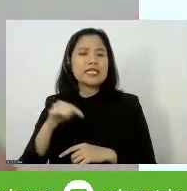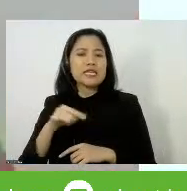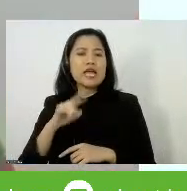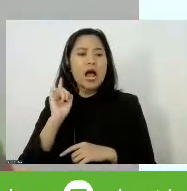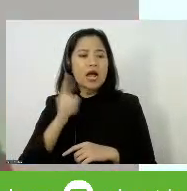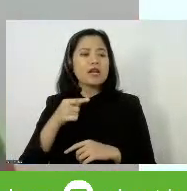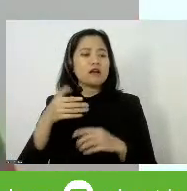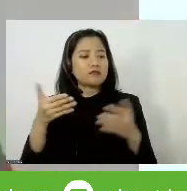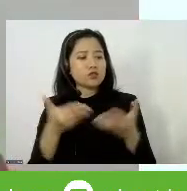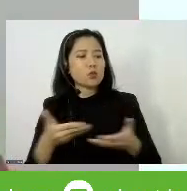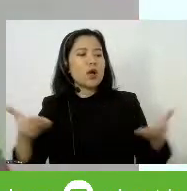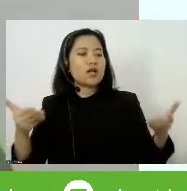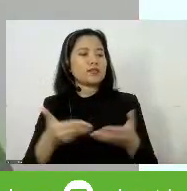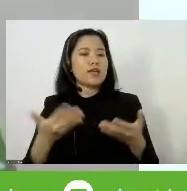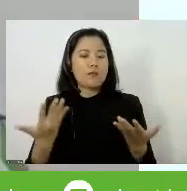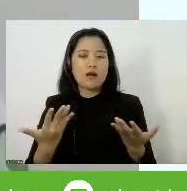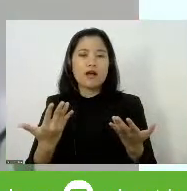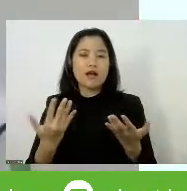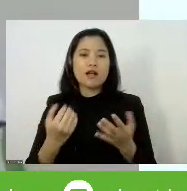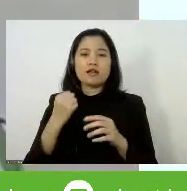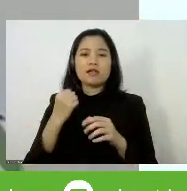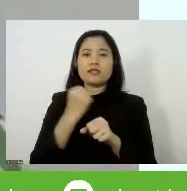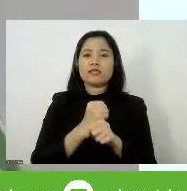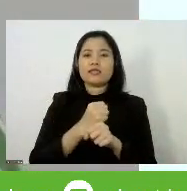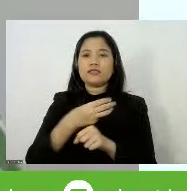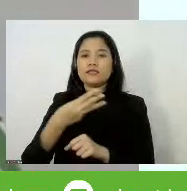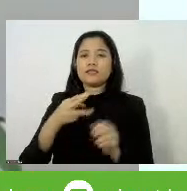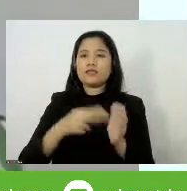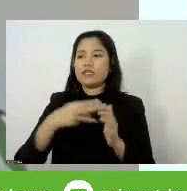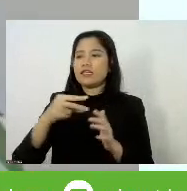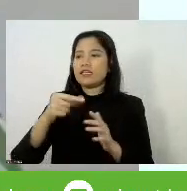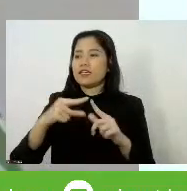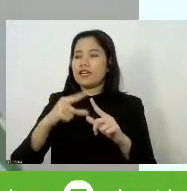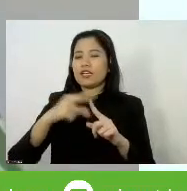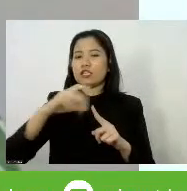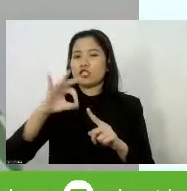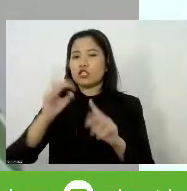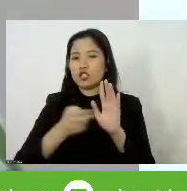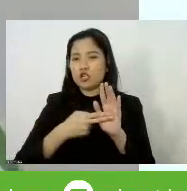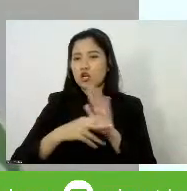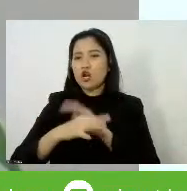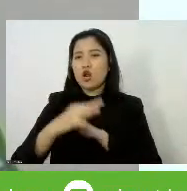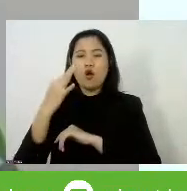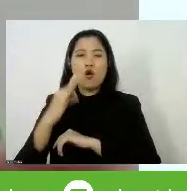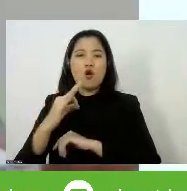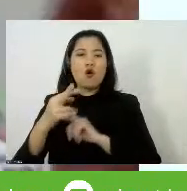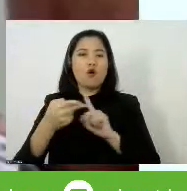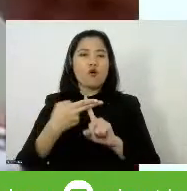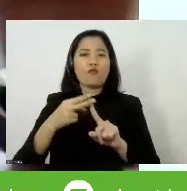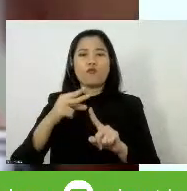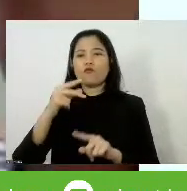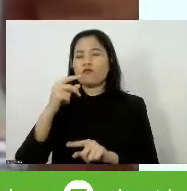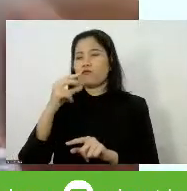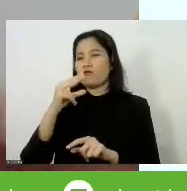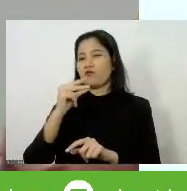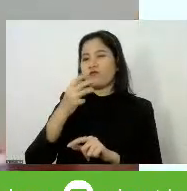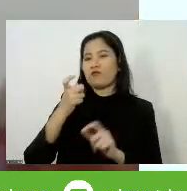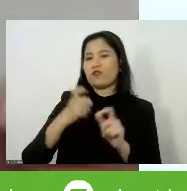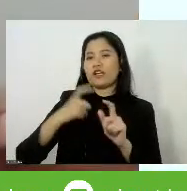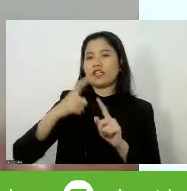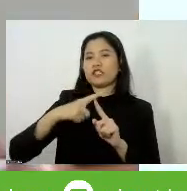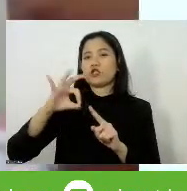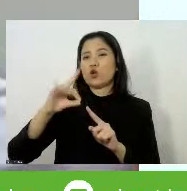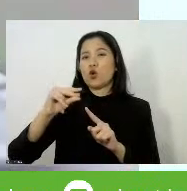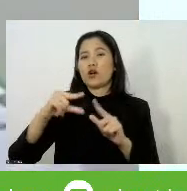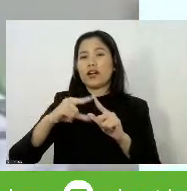Generation of restoration nanti setelah 10 tersebut tahun lagi Generation of Innovation Nah kita memang